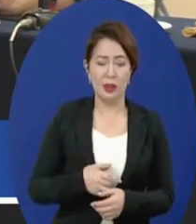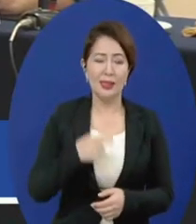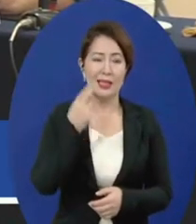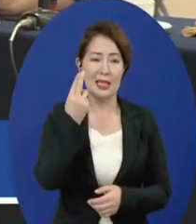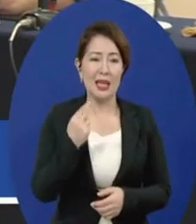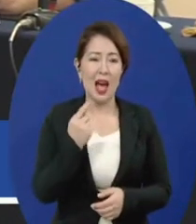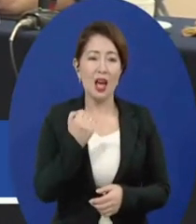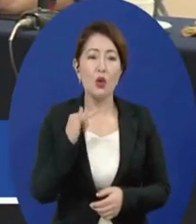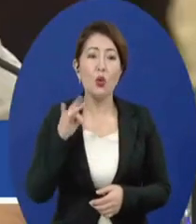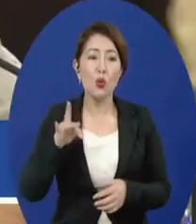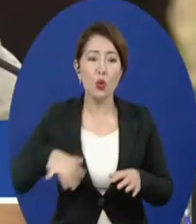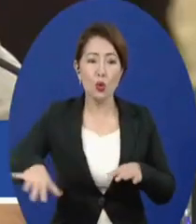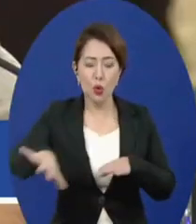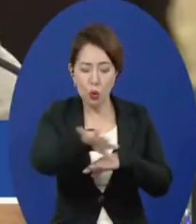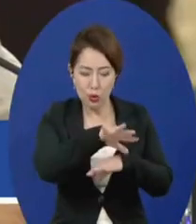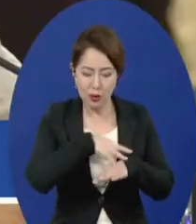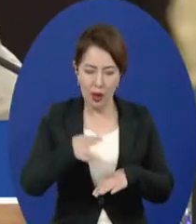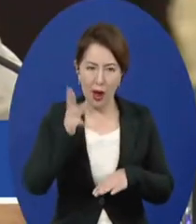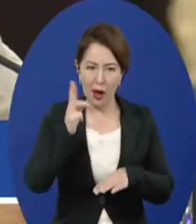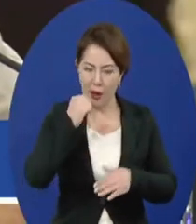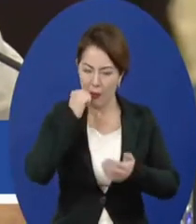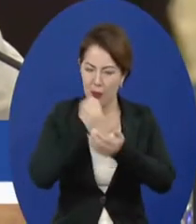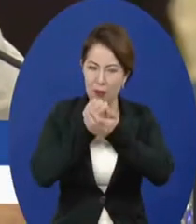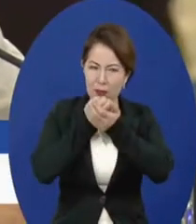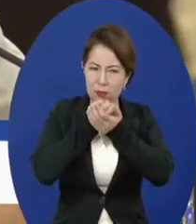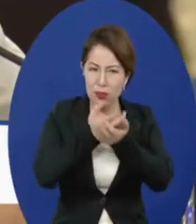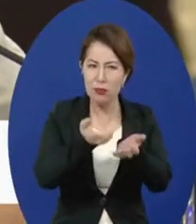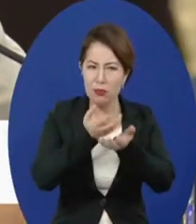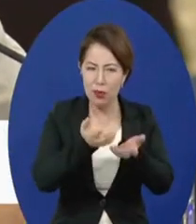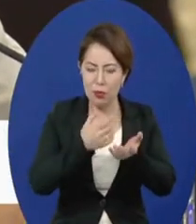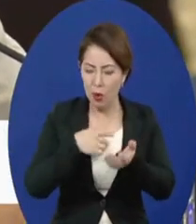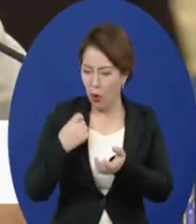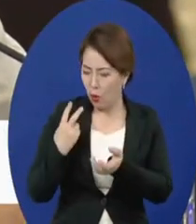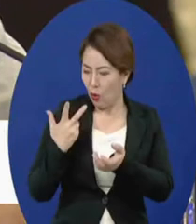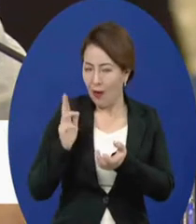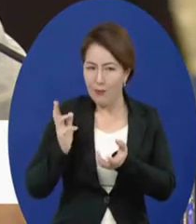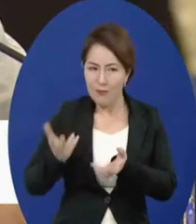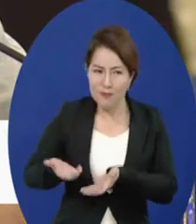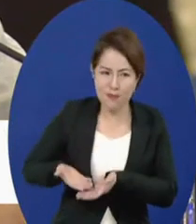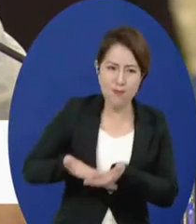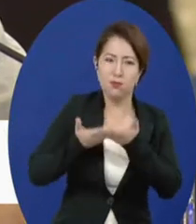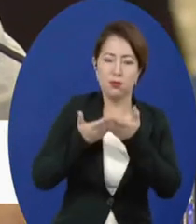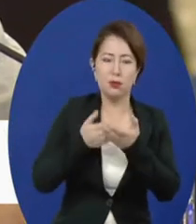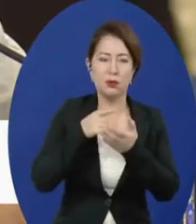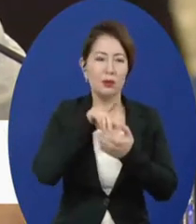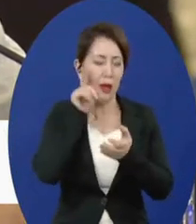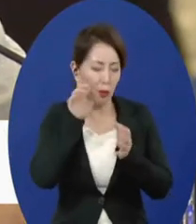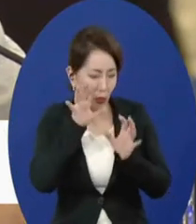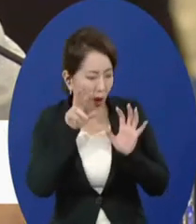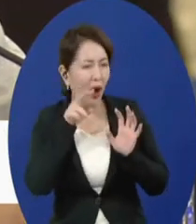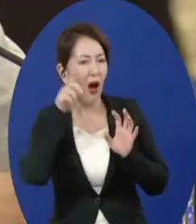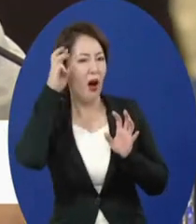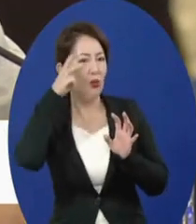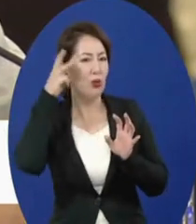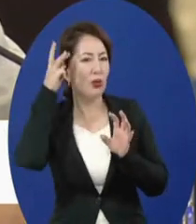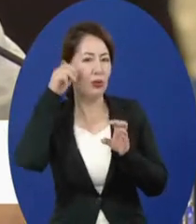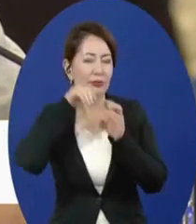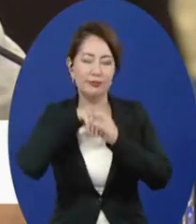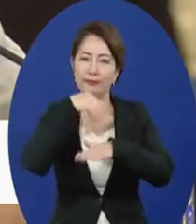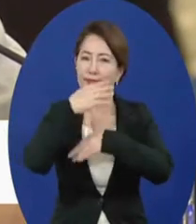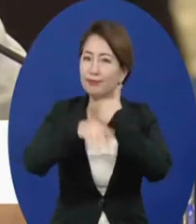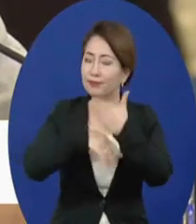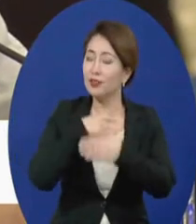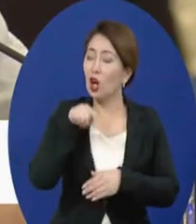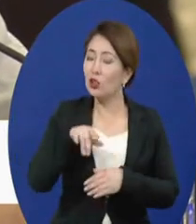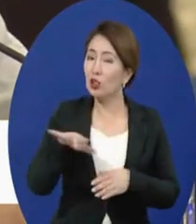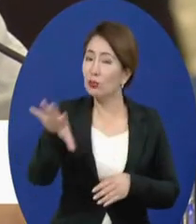Цахиурын хөндөд компани хамгалж ийж 2-3 компани хамгалж ийж залуучуудад мөрөөдөл үүсээд энэ нэг яригдж